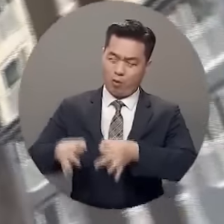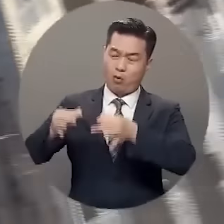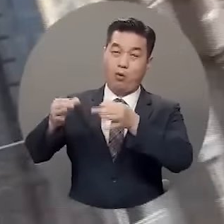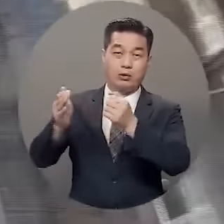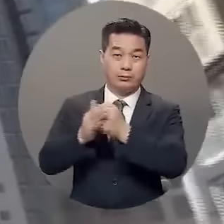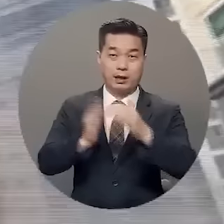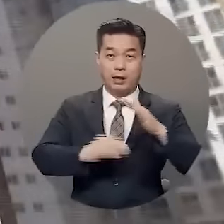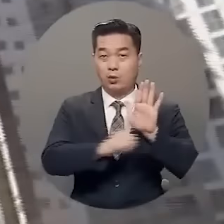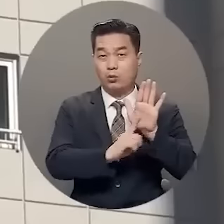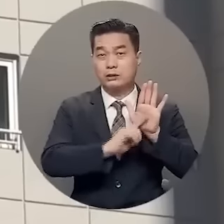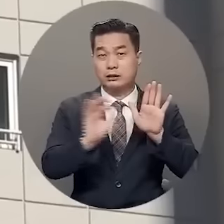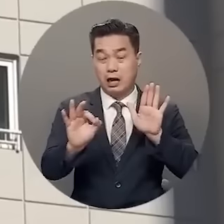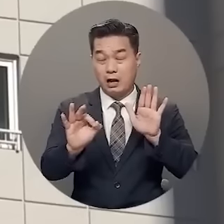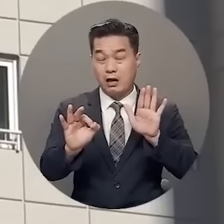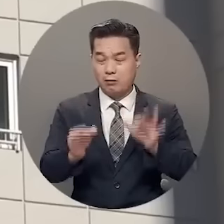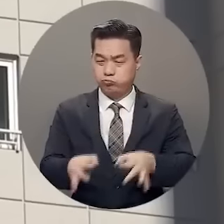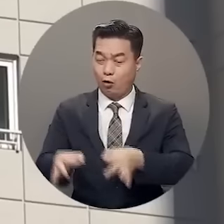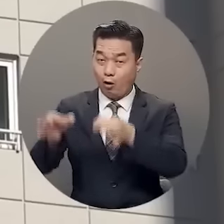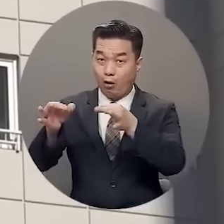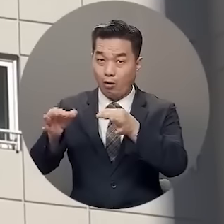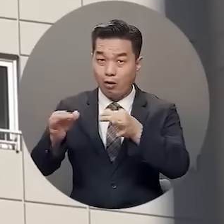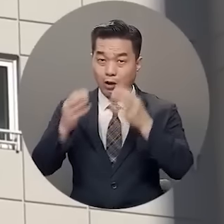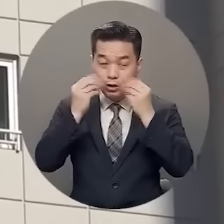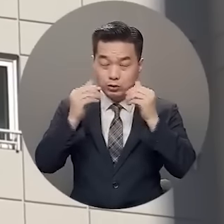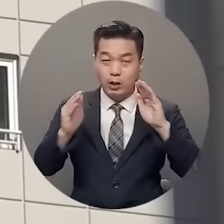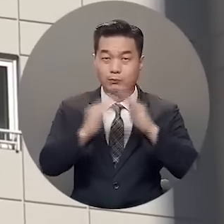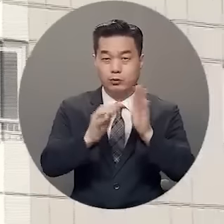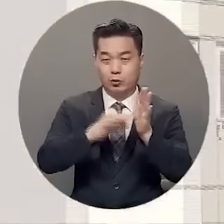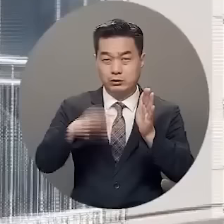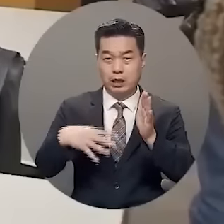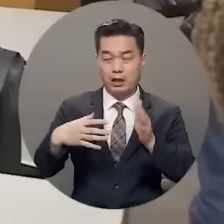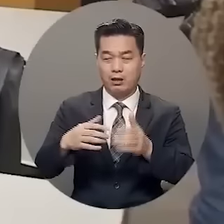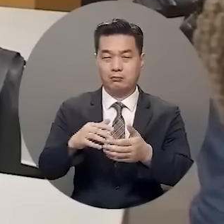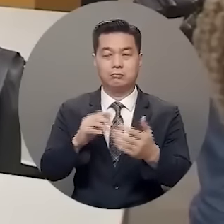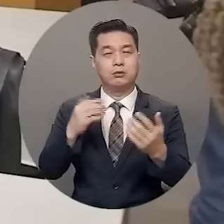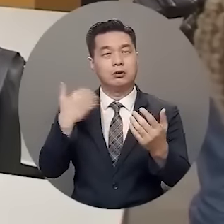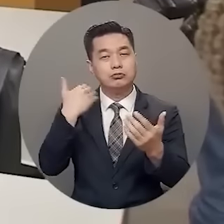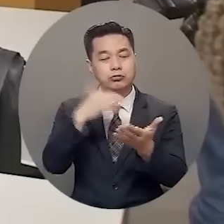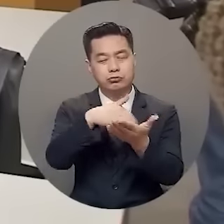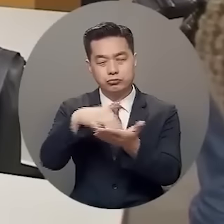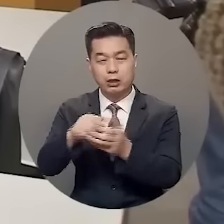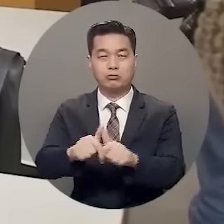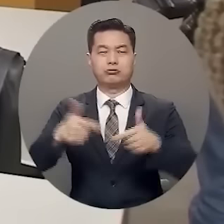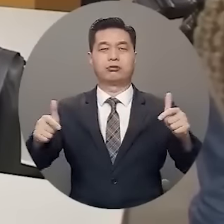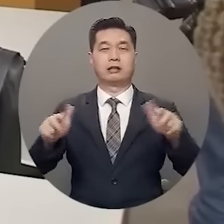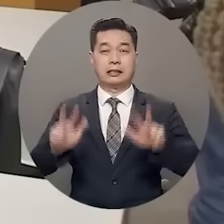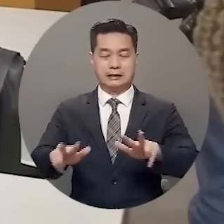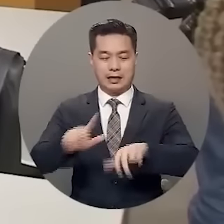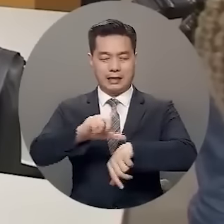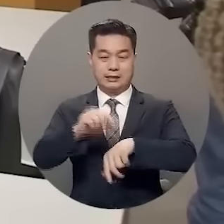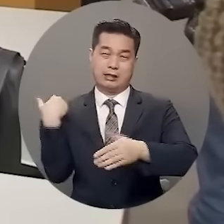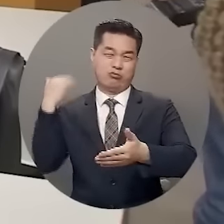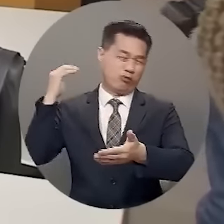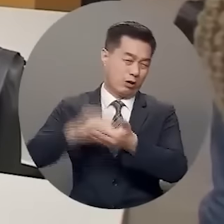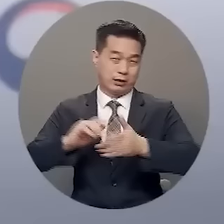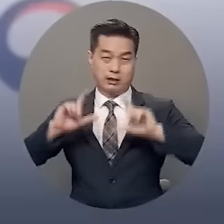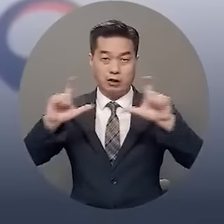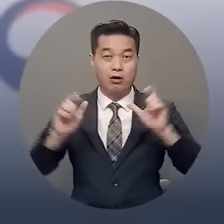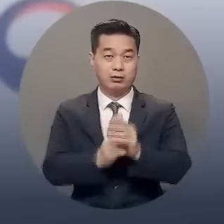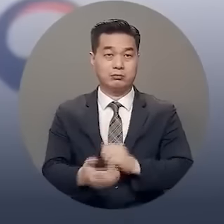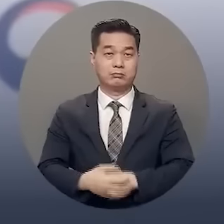가격이 급등하고 종부세 대상자도 크게 늘어났고 이번 정부는 아예 시간을 되돌리 선언